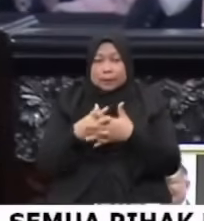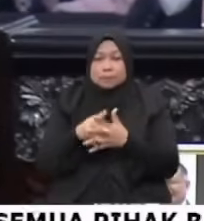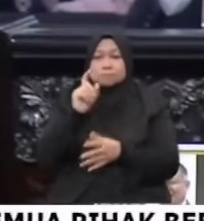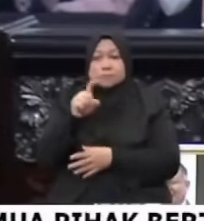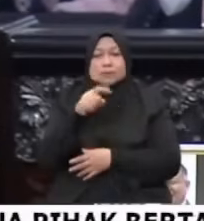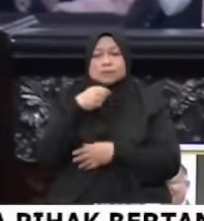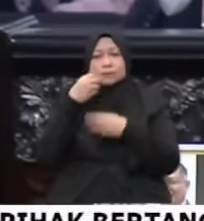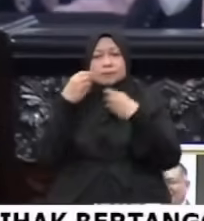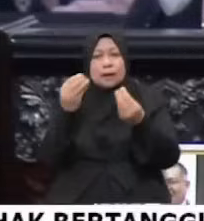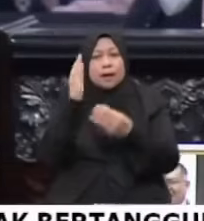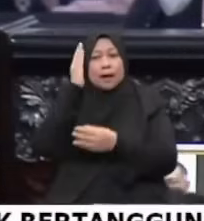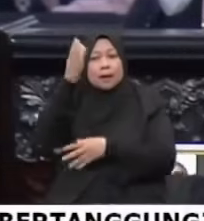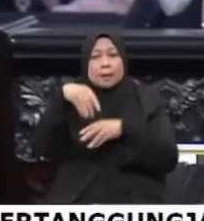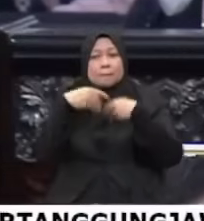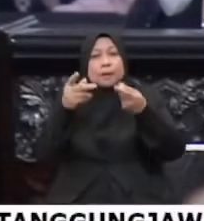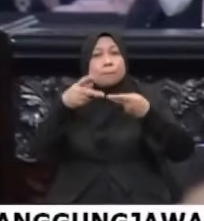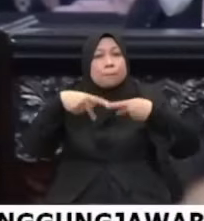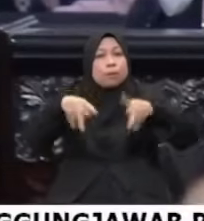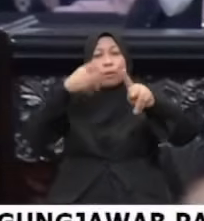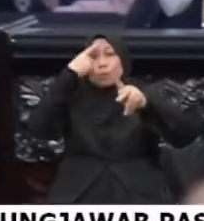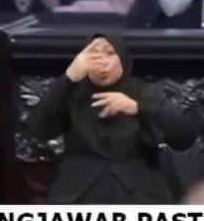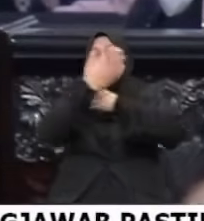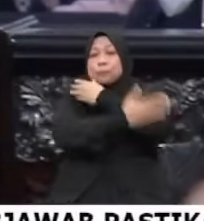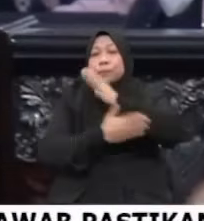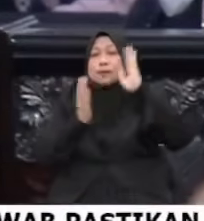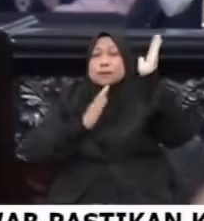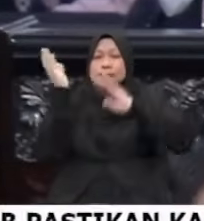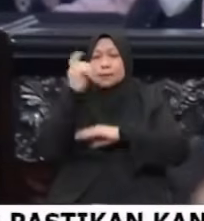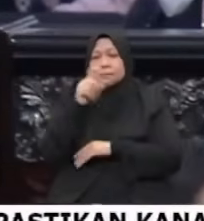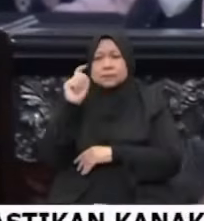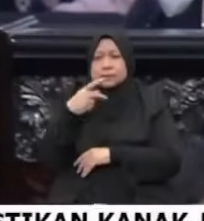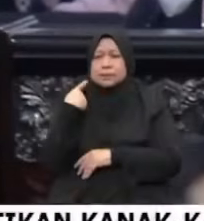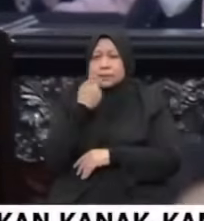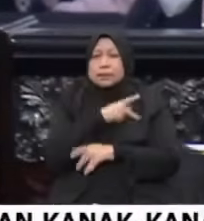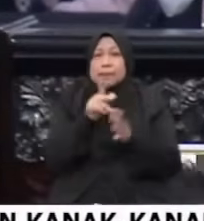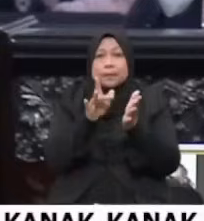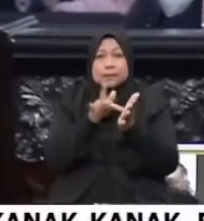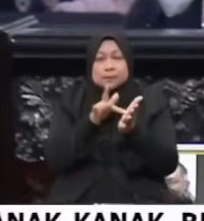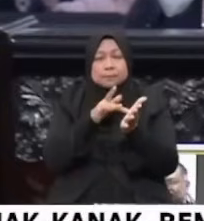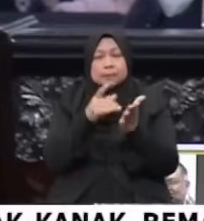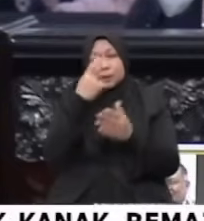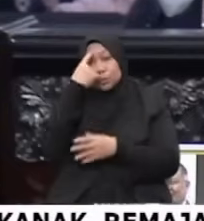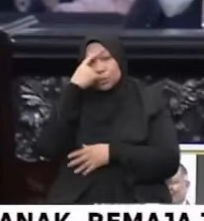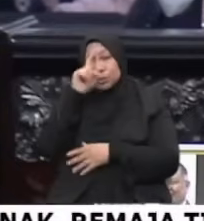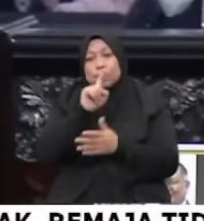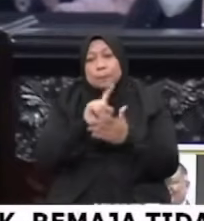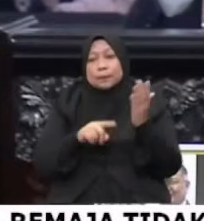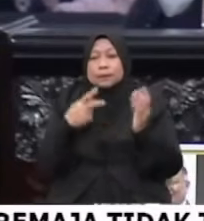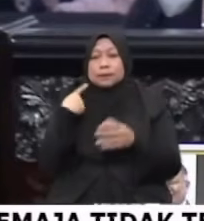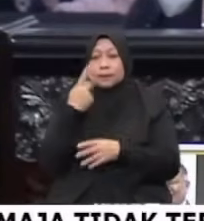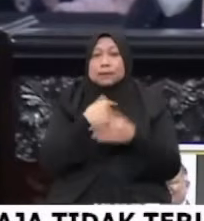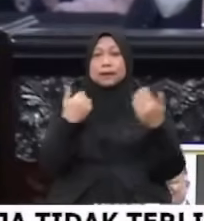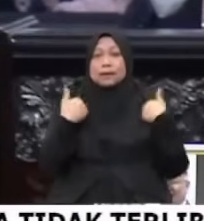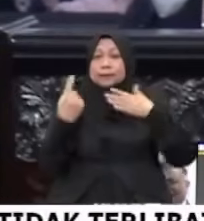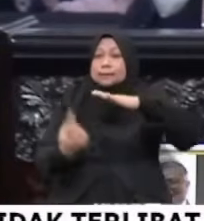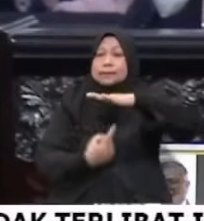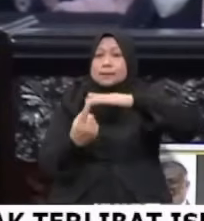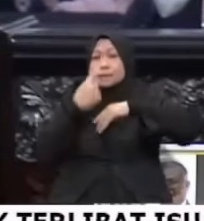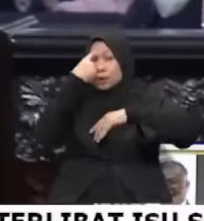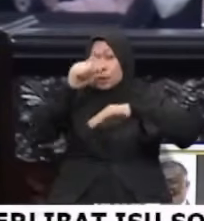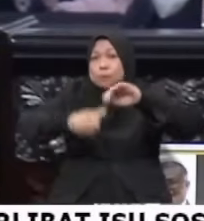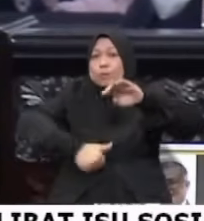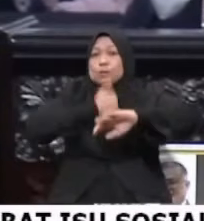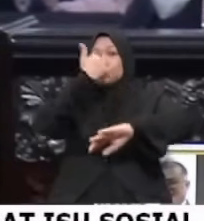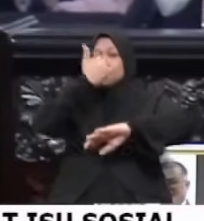Harus beri dan akan beri peluang untuk negara kita dan kita mesti mengambil kesempatan ini supaya kita ada Das untuk